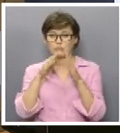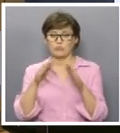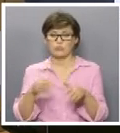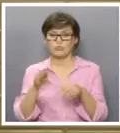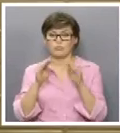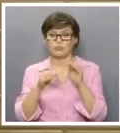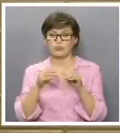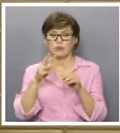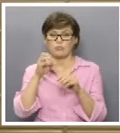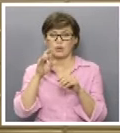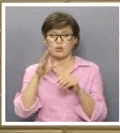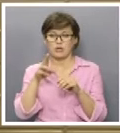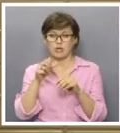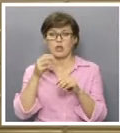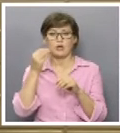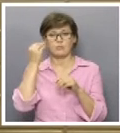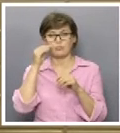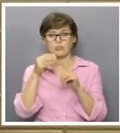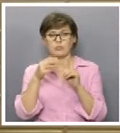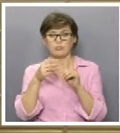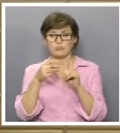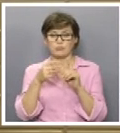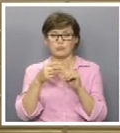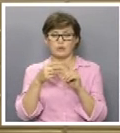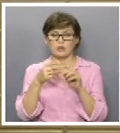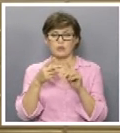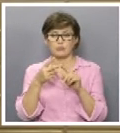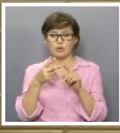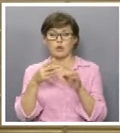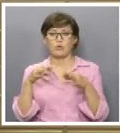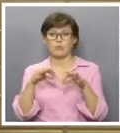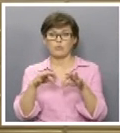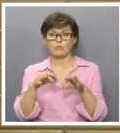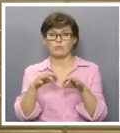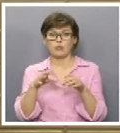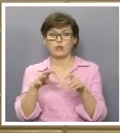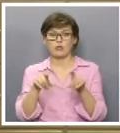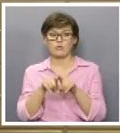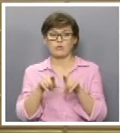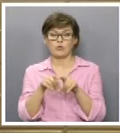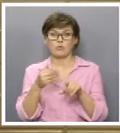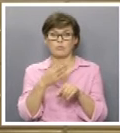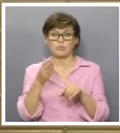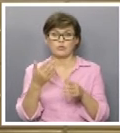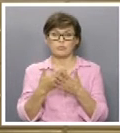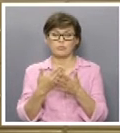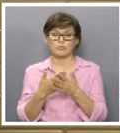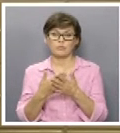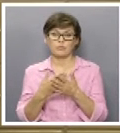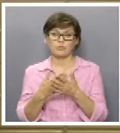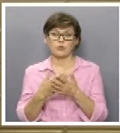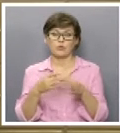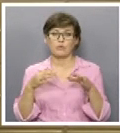өзінің маркасына байланысты, сапасына байланысты, екіншіден ол көлік қозғалтқышының күрделілігіне байланысты. Яғни ол